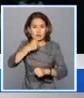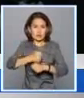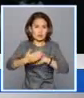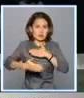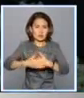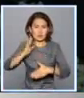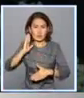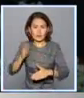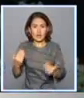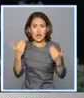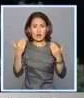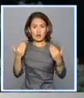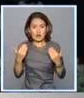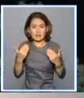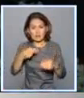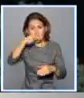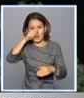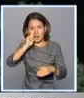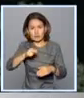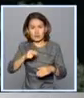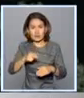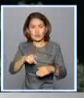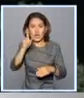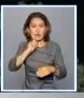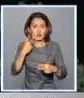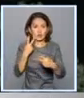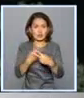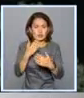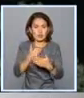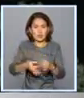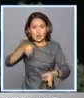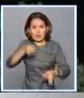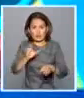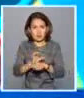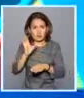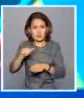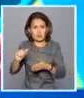қозғалды. Қазір уақытта айыпталушы соттың рұқсатымен қамауға алынды. Қылмыстық іс тергелуде.